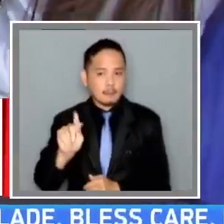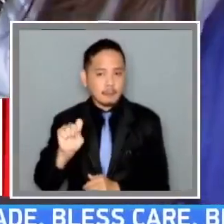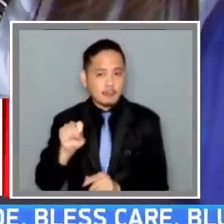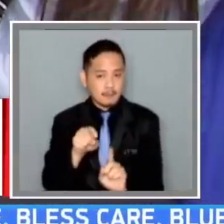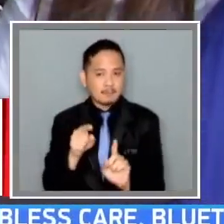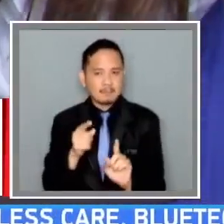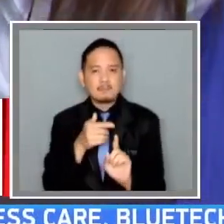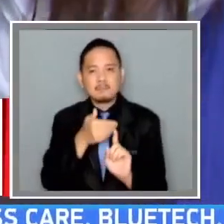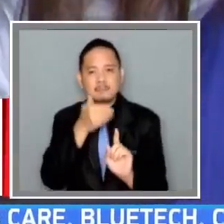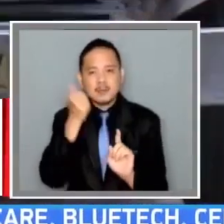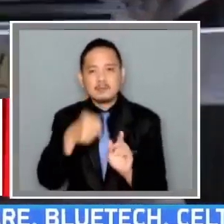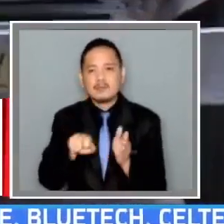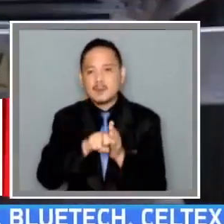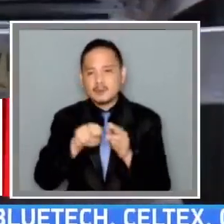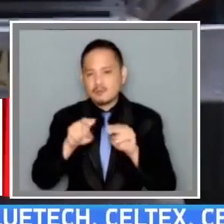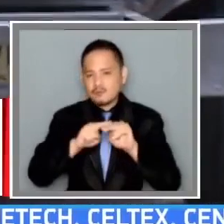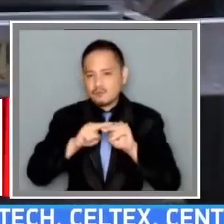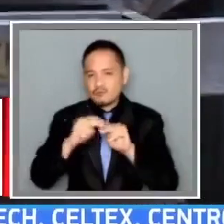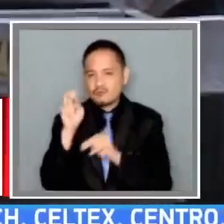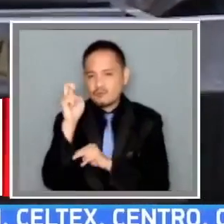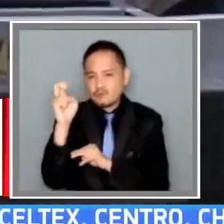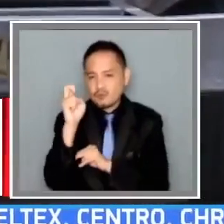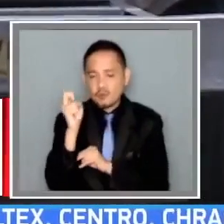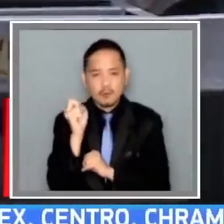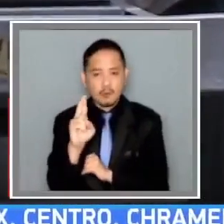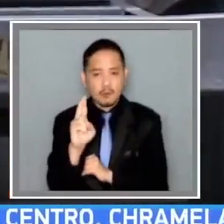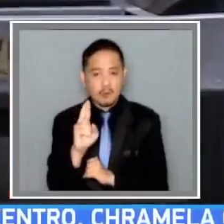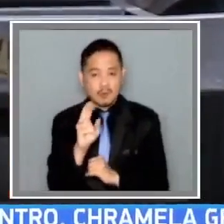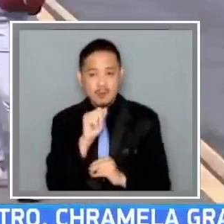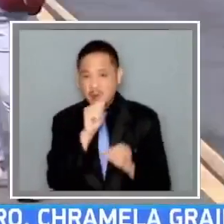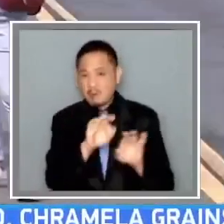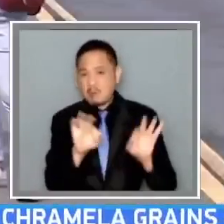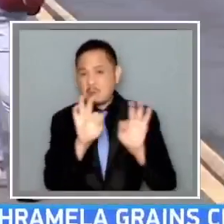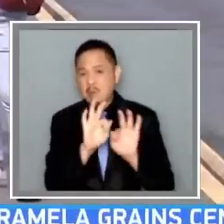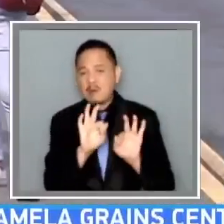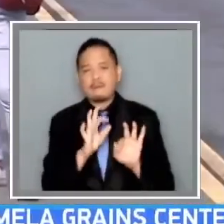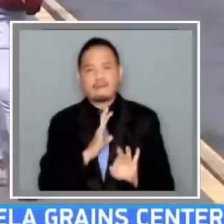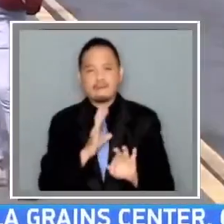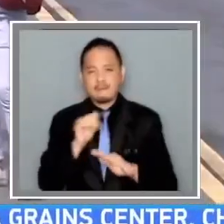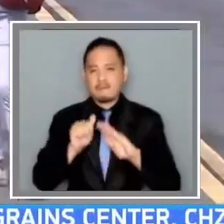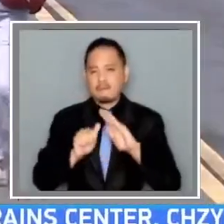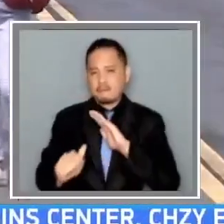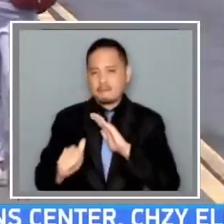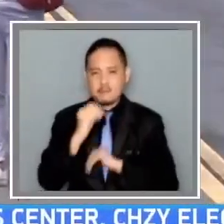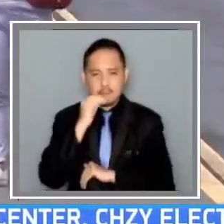bawasan ang hindi importanteng biyahe para po daw tayo ay makatipid.